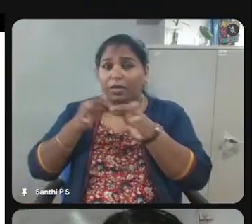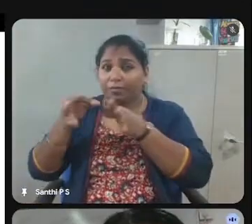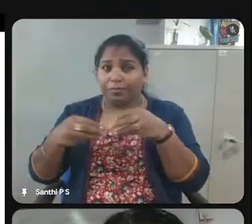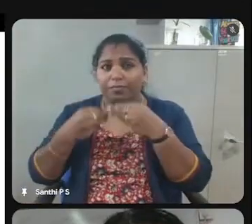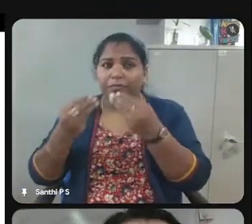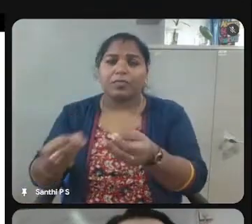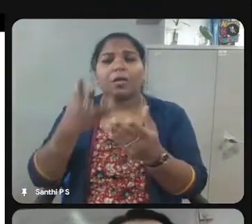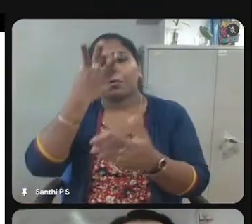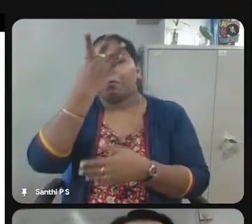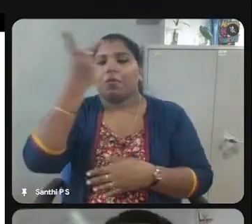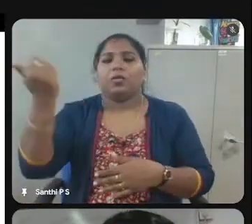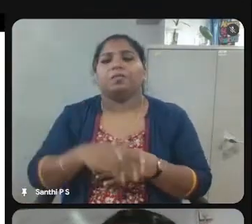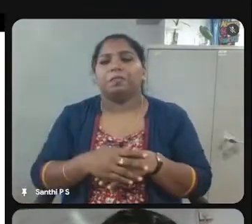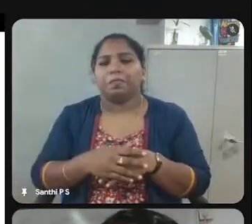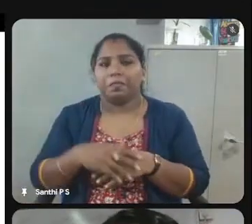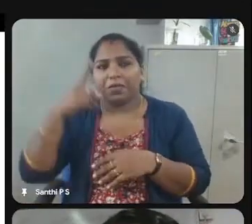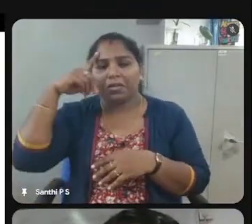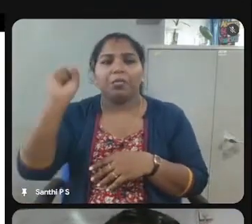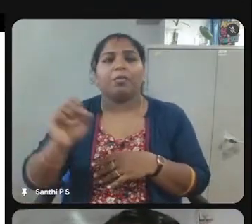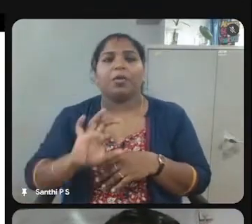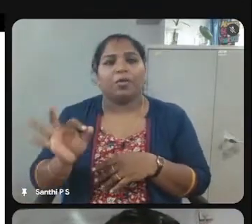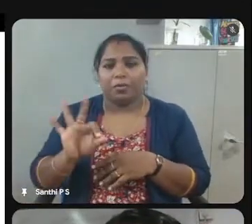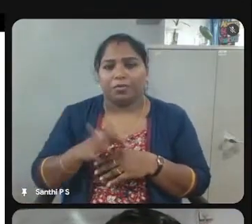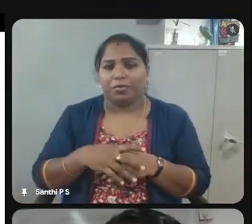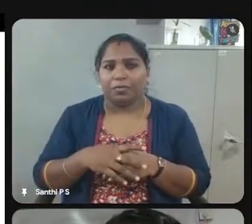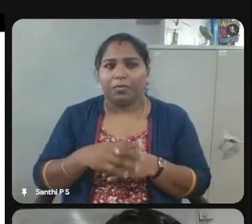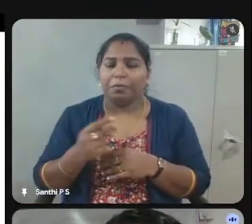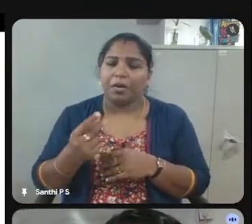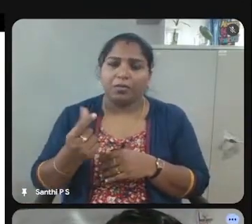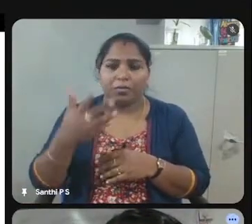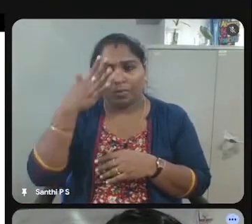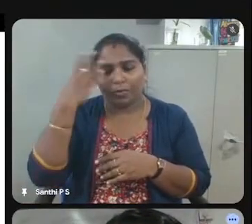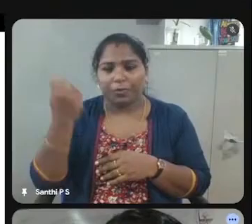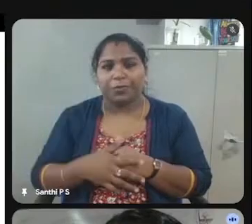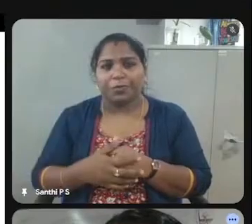മറക്കും. ഒന്നും ഓർമ്മയിൽ നിൽക്കണില്ല അവനക്ക്, പെട്ടെന്ന് മറവിയ.